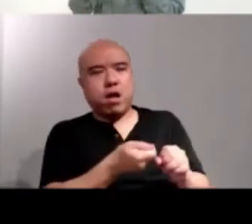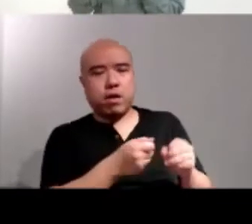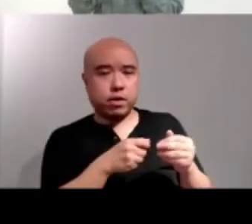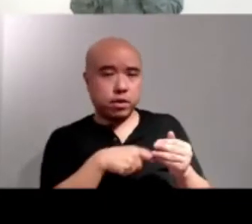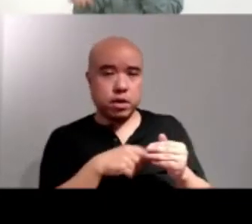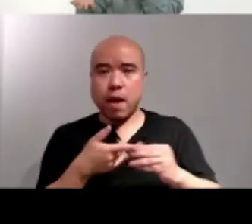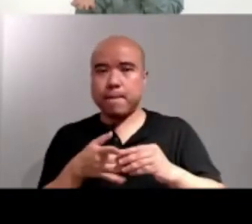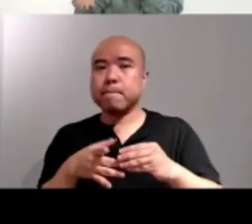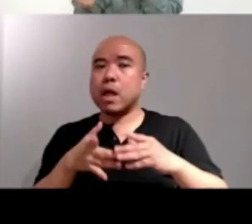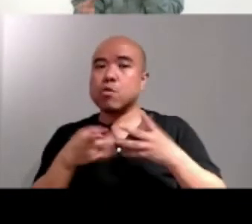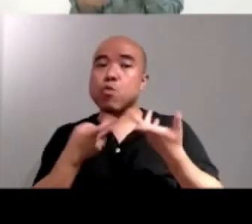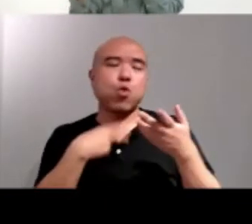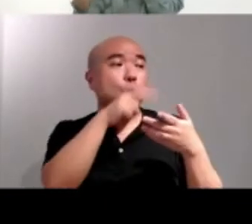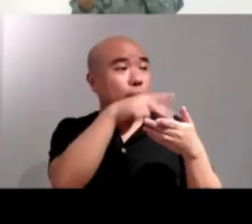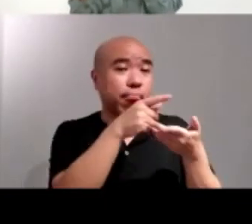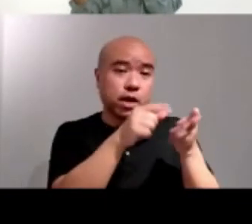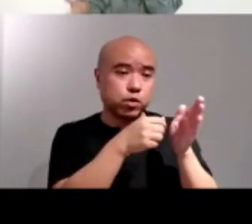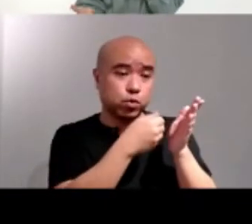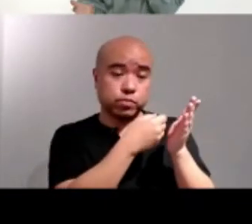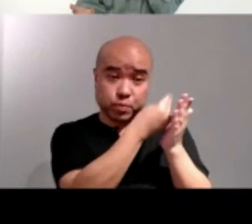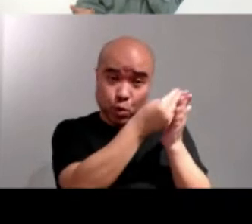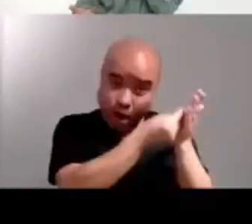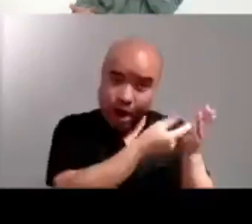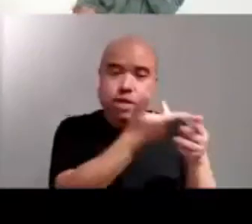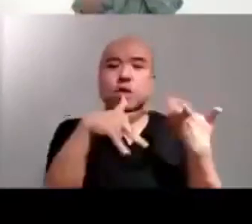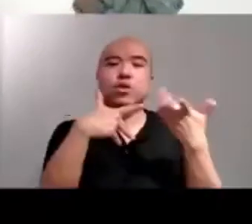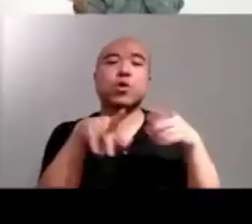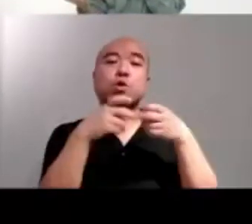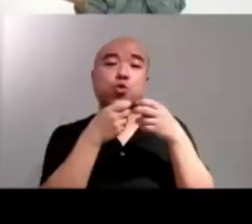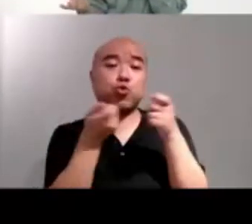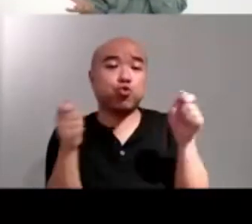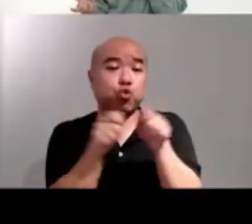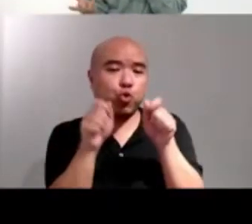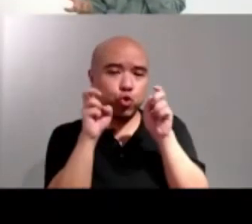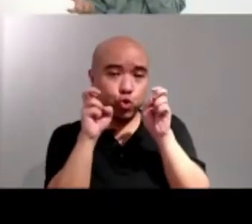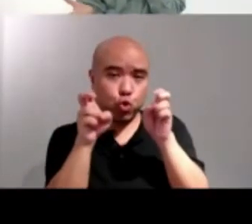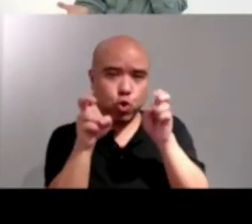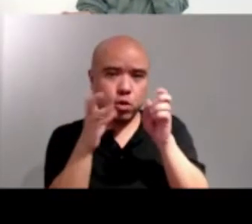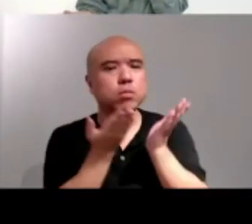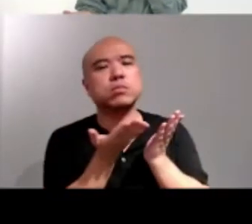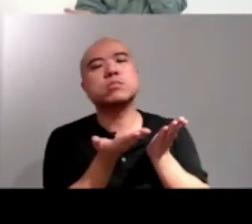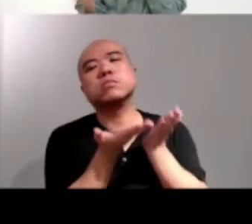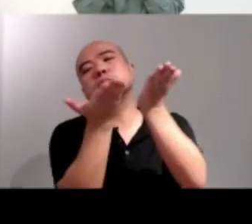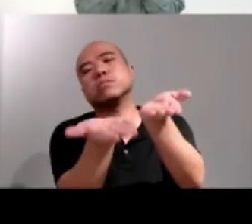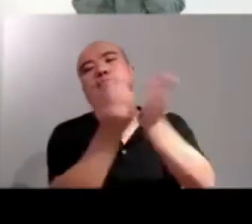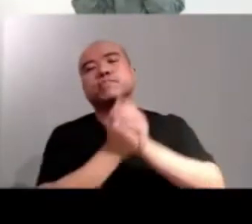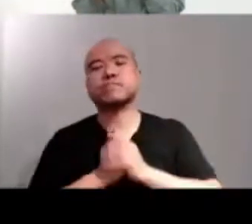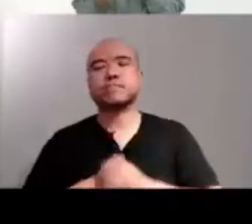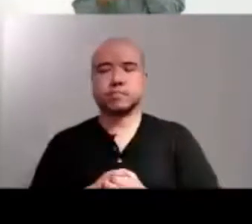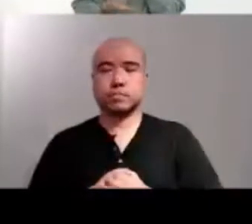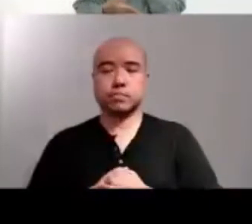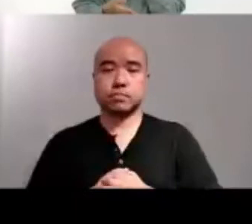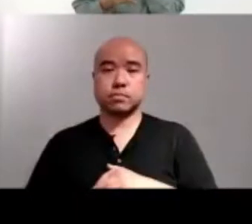埋一啲句子啦，跟住用幾秒時間令你消化咗個情緒啦，咁樣。咁我覺得喺依個世界好重要嘅。咁慢